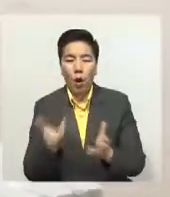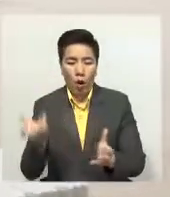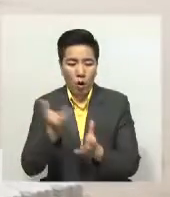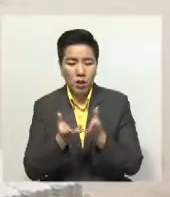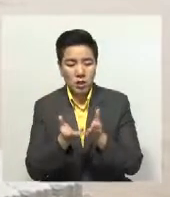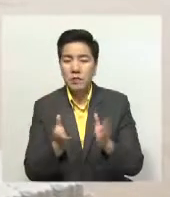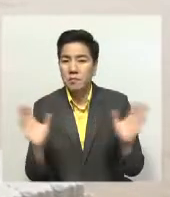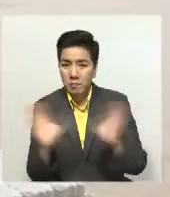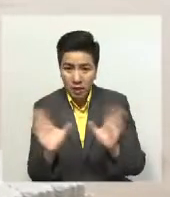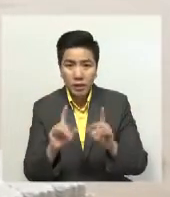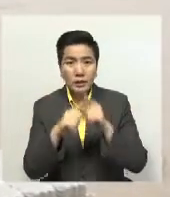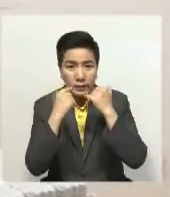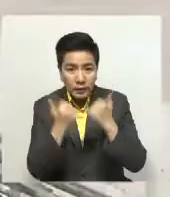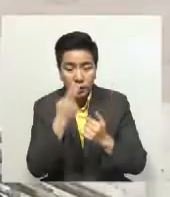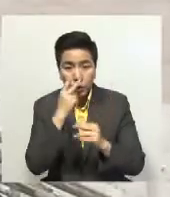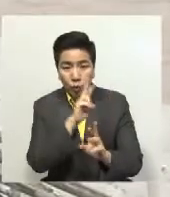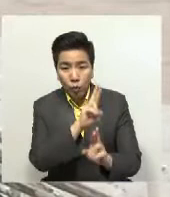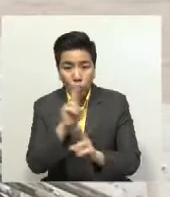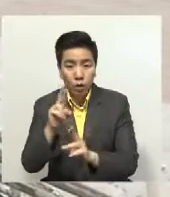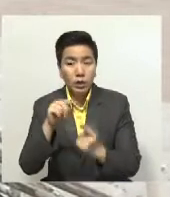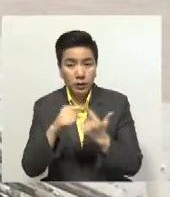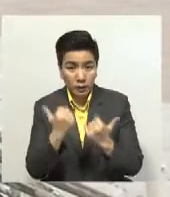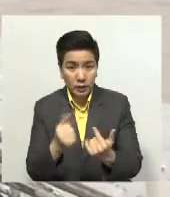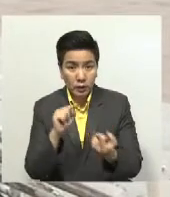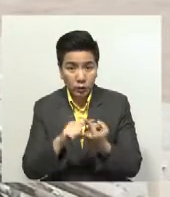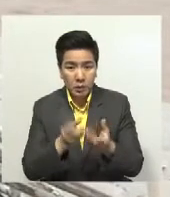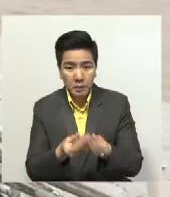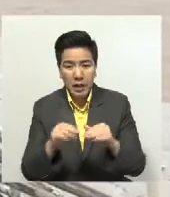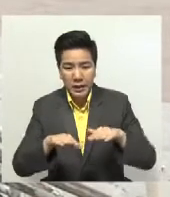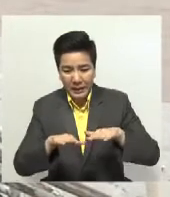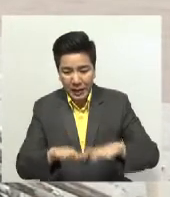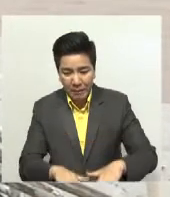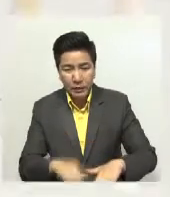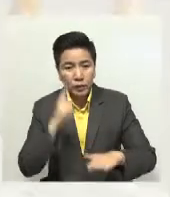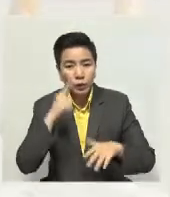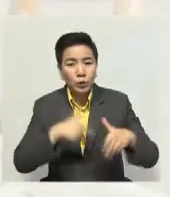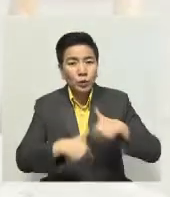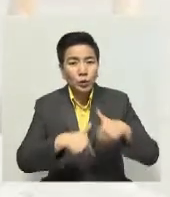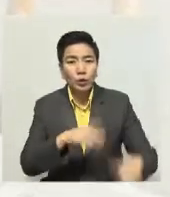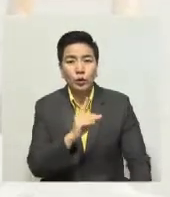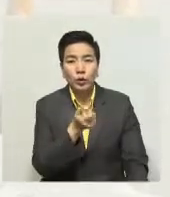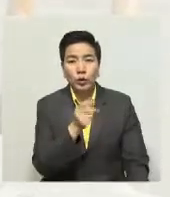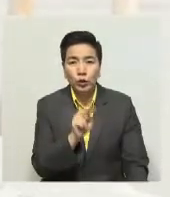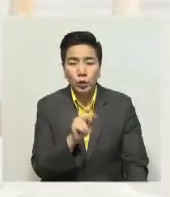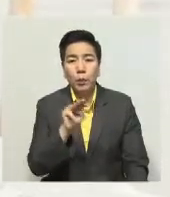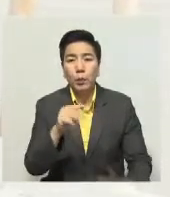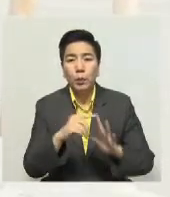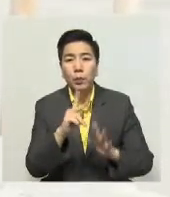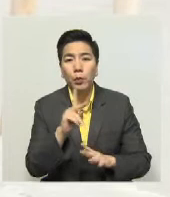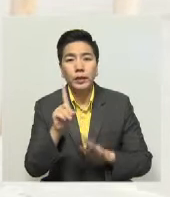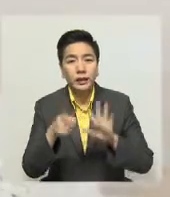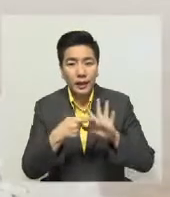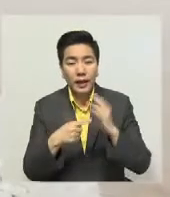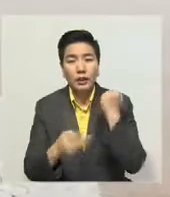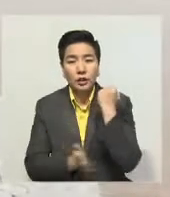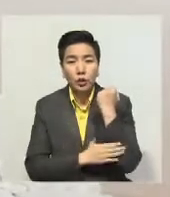นเรือด้วยส่วนจุดที่เฝ้าระวังเนื่องจากเป็นพื้นที่ต่ำอาทิชุมชนดอนมุกดาซอยศรีประเสริ